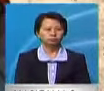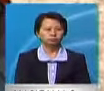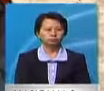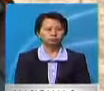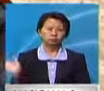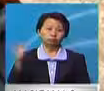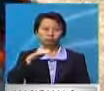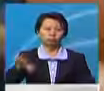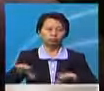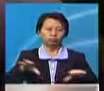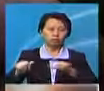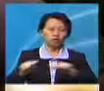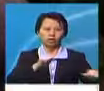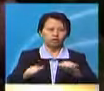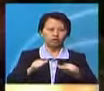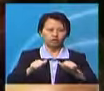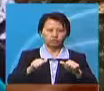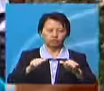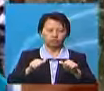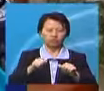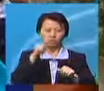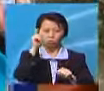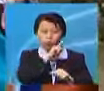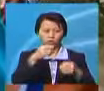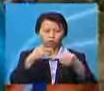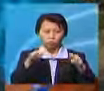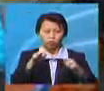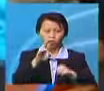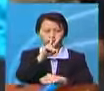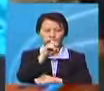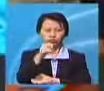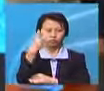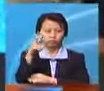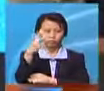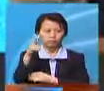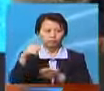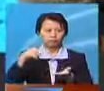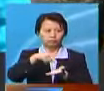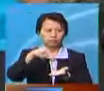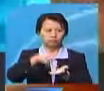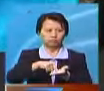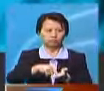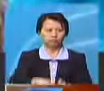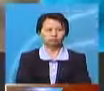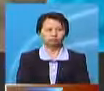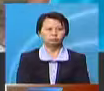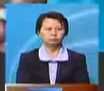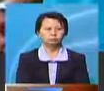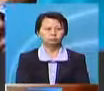Jom kita lakukan aktiviti di taman tema yang dibuka pada tahun 2012 ini.